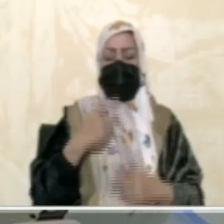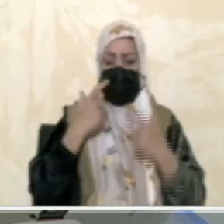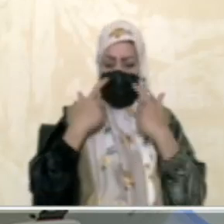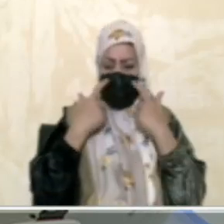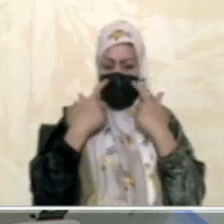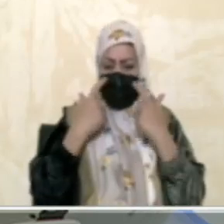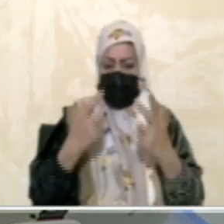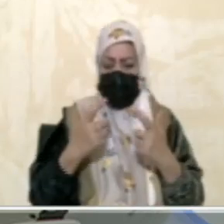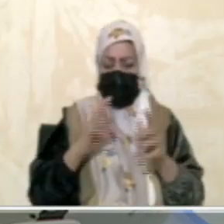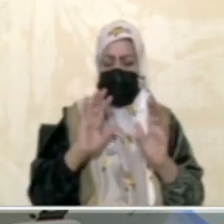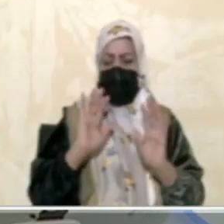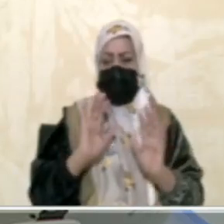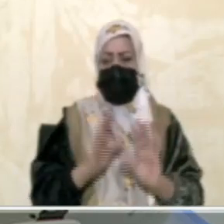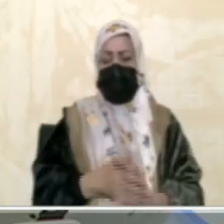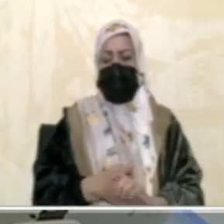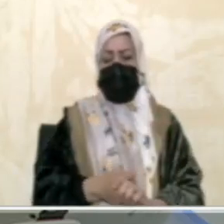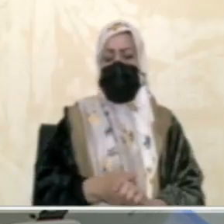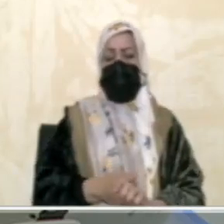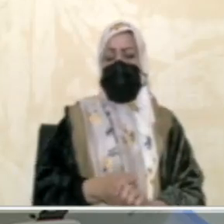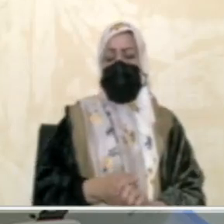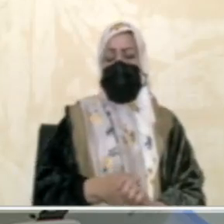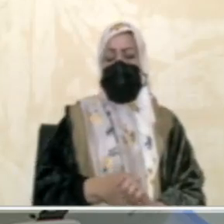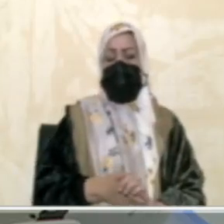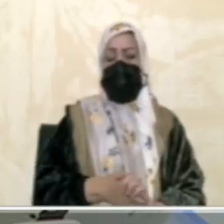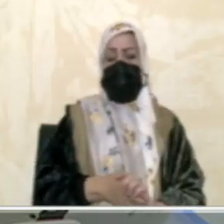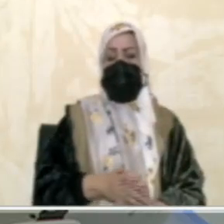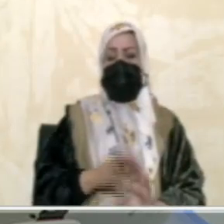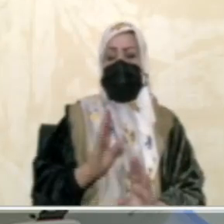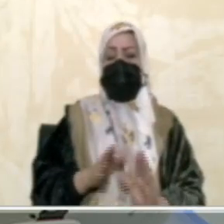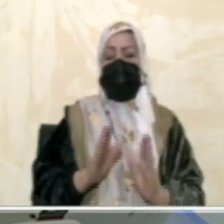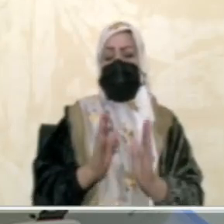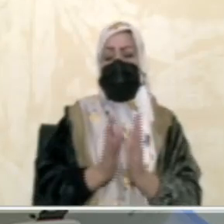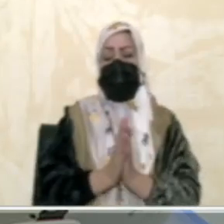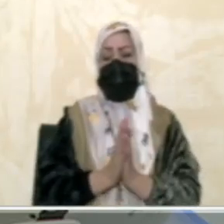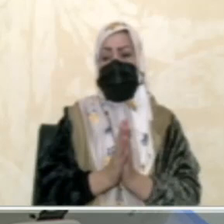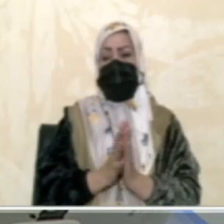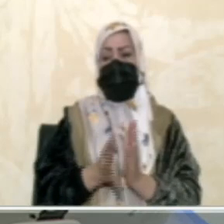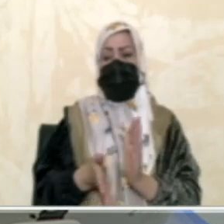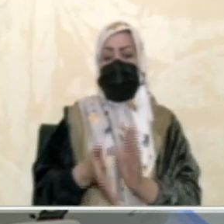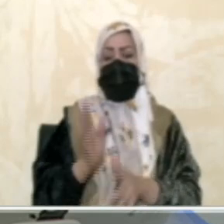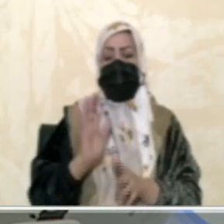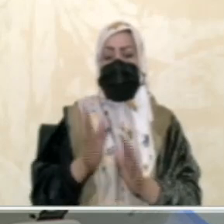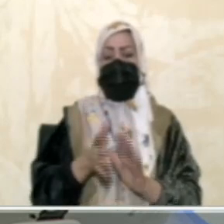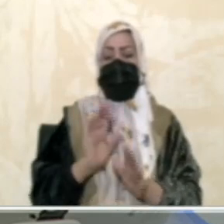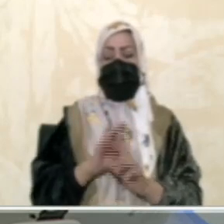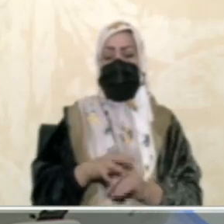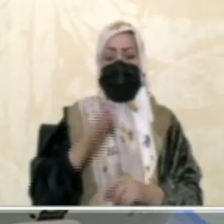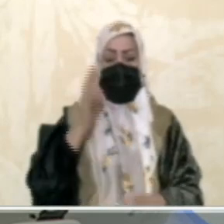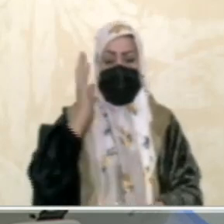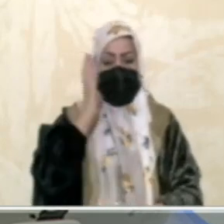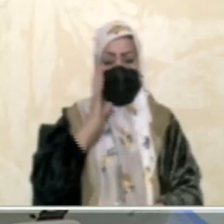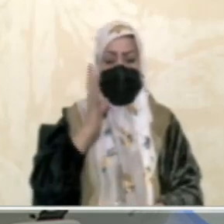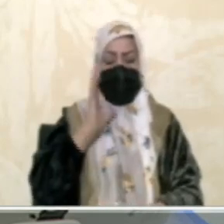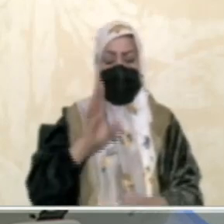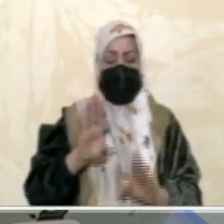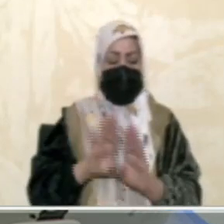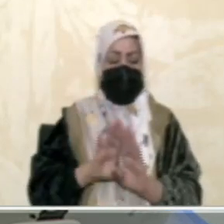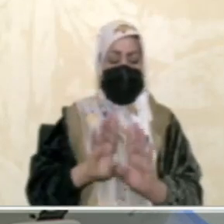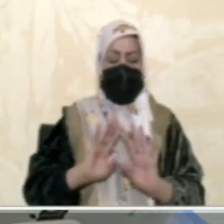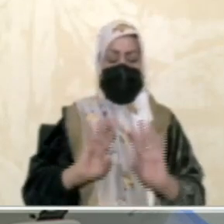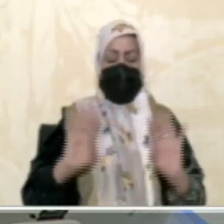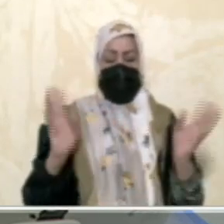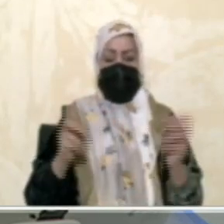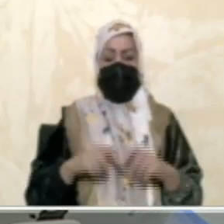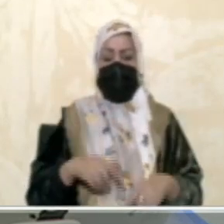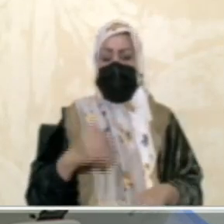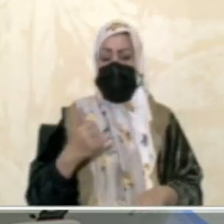للاسف اليوم يفر بعض الناس من الصلاه بجوارهم لماذا لان بالعاميه يقعد يضغط عليه